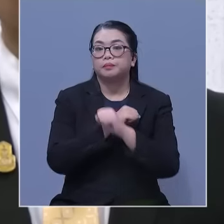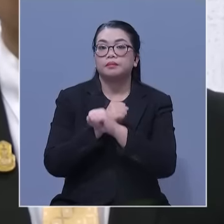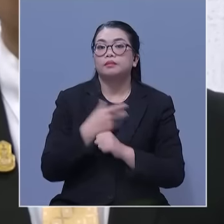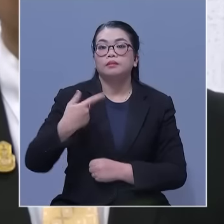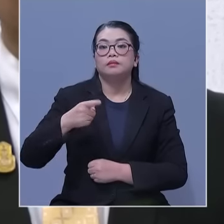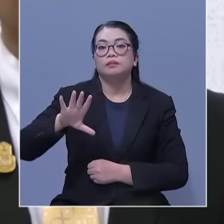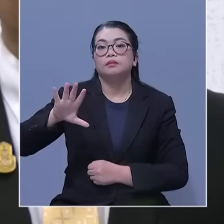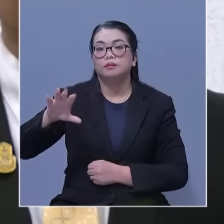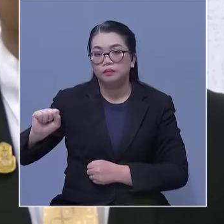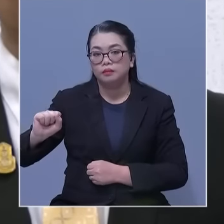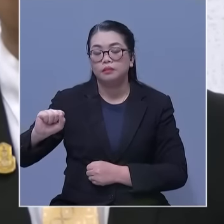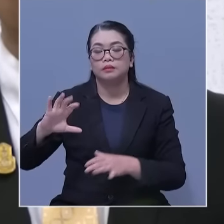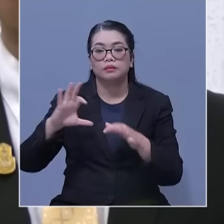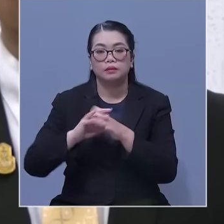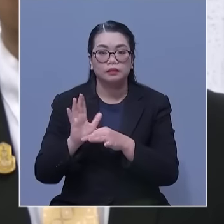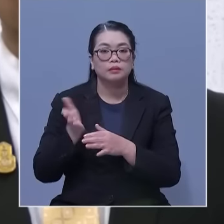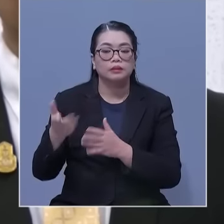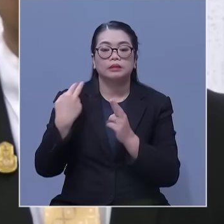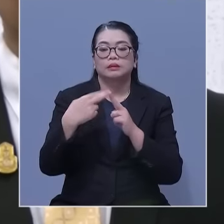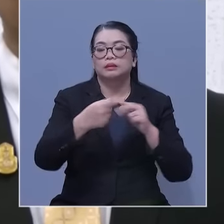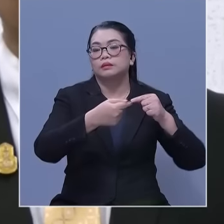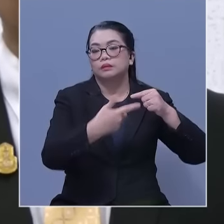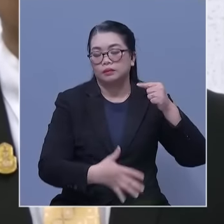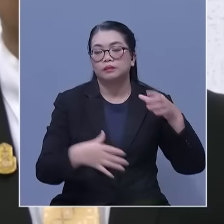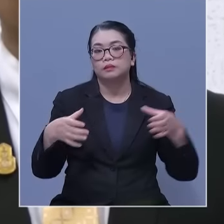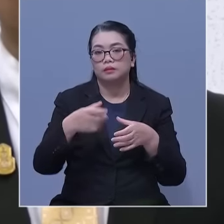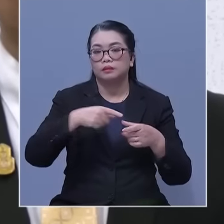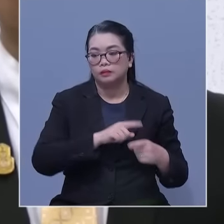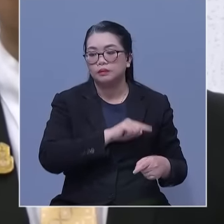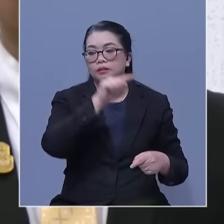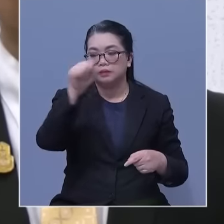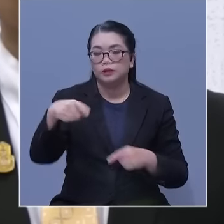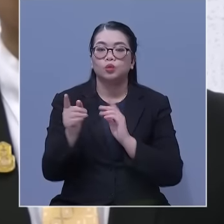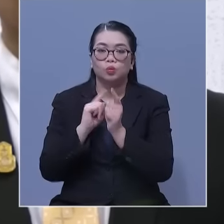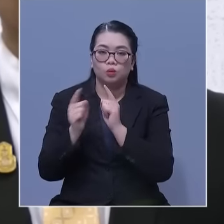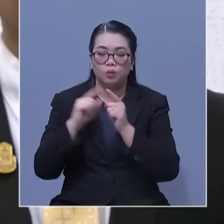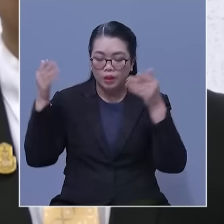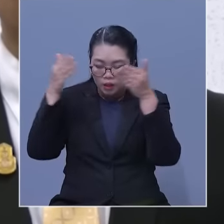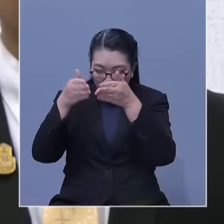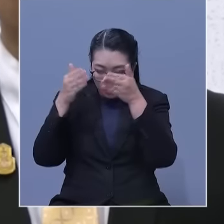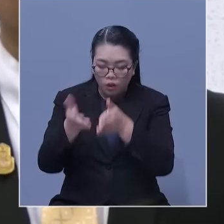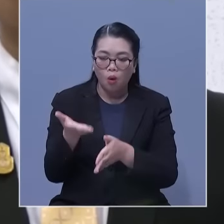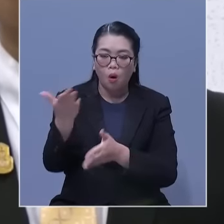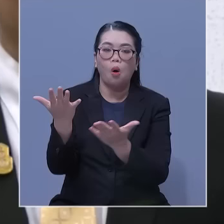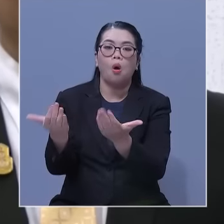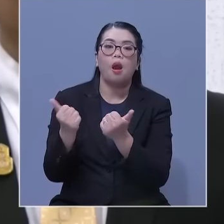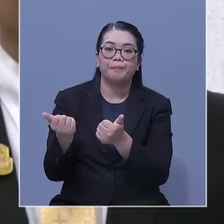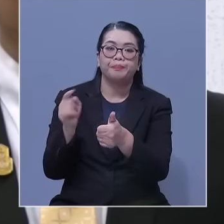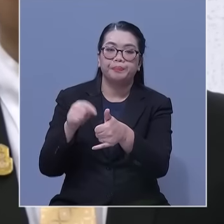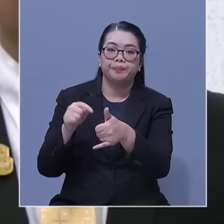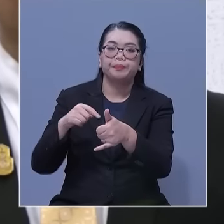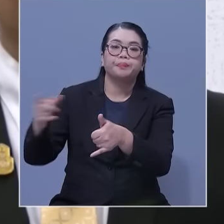เสพติดหรือปปสนะครับซึ่งเป็นหนึ่งในรายชื่อของคณะที่จะเดินทางไปเจรจากับอินโดนีเซียบอกแบบนี้ครับ